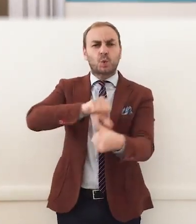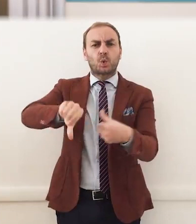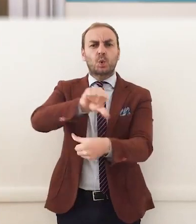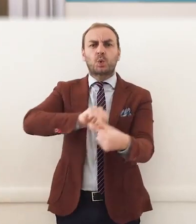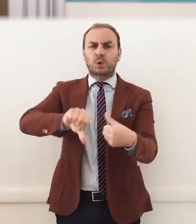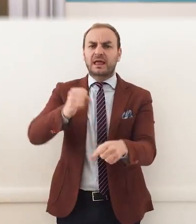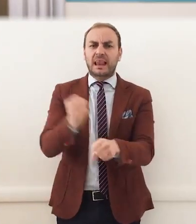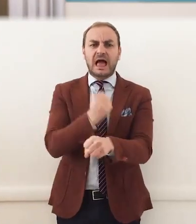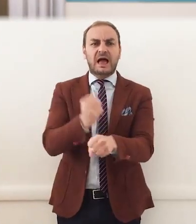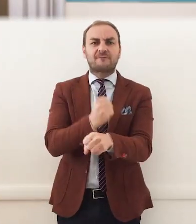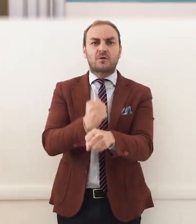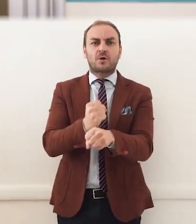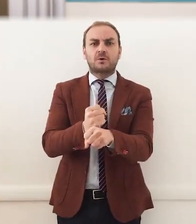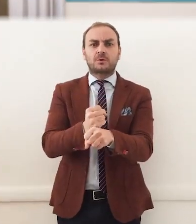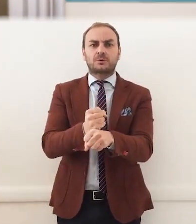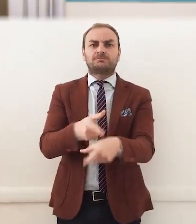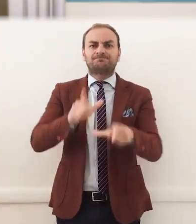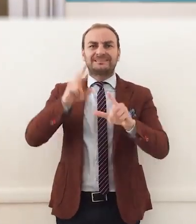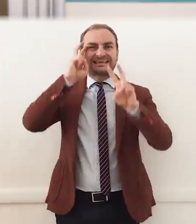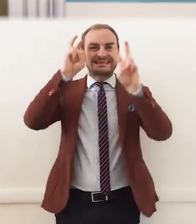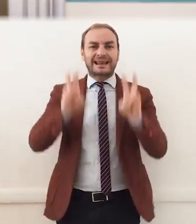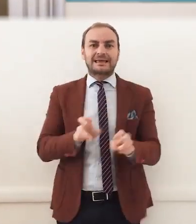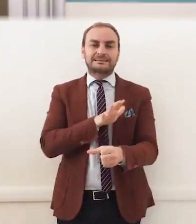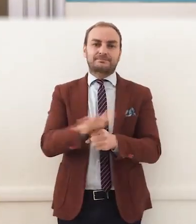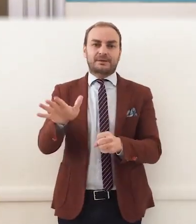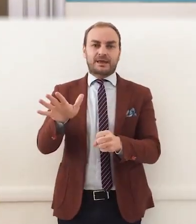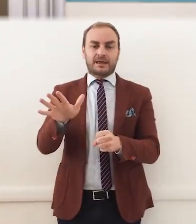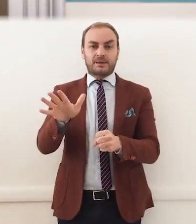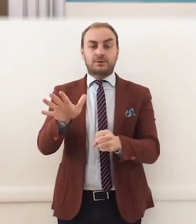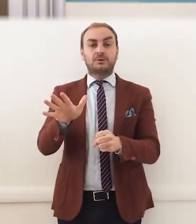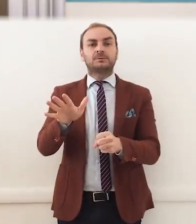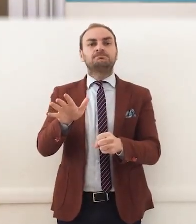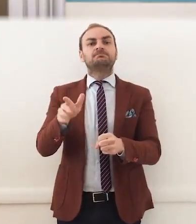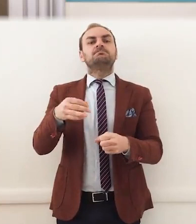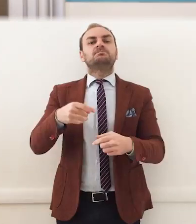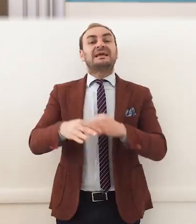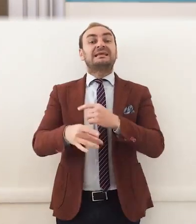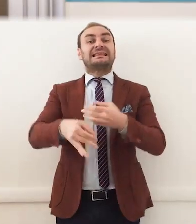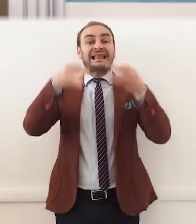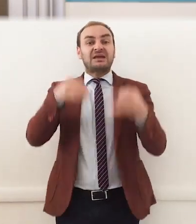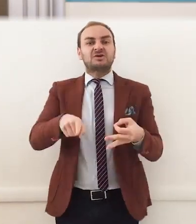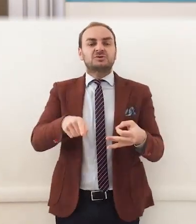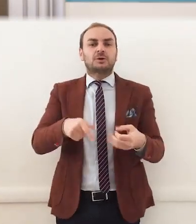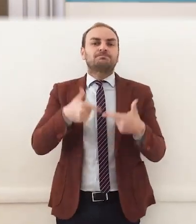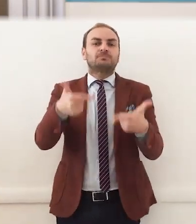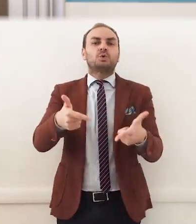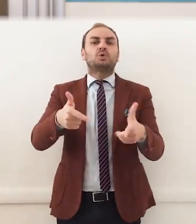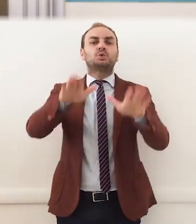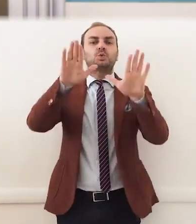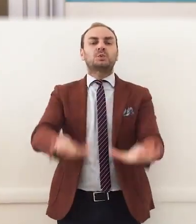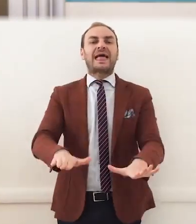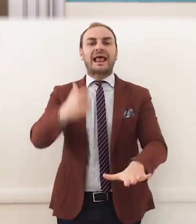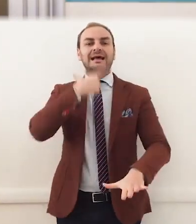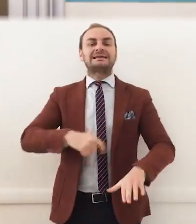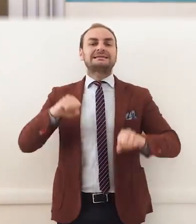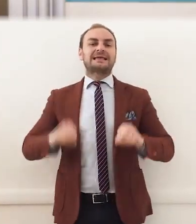di lavoro davvero stressanti ma è una decisione presa anche a tutela della salute di ognuno di